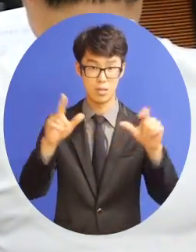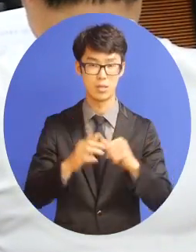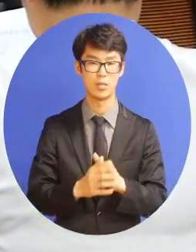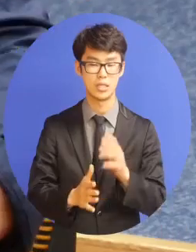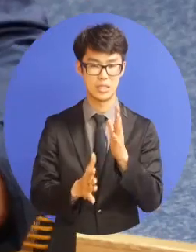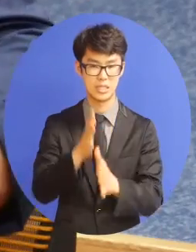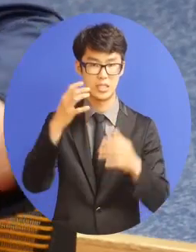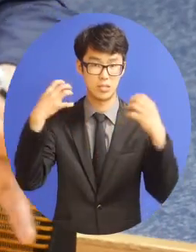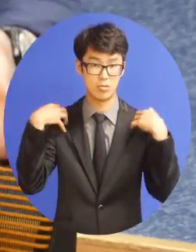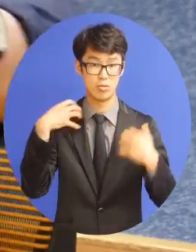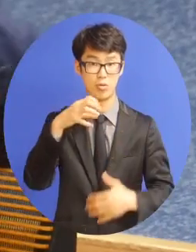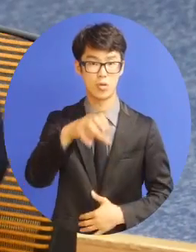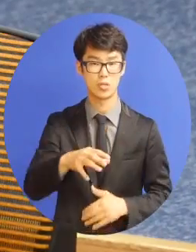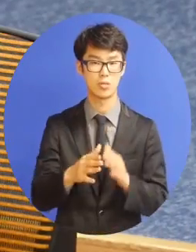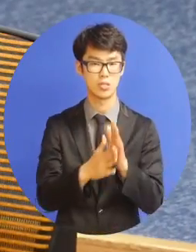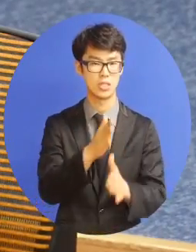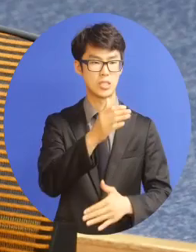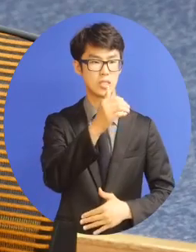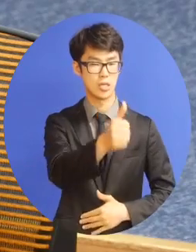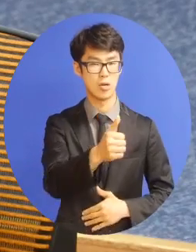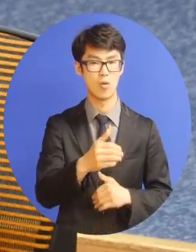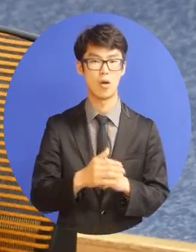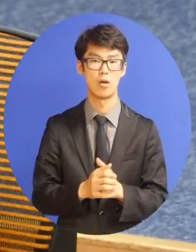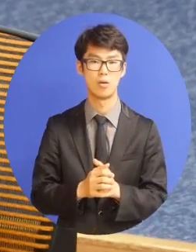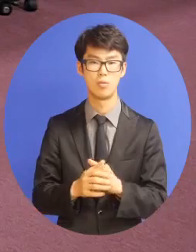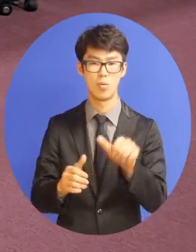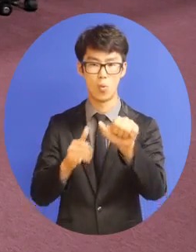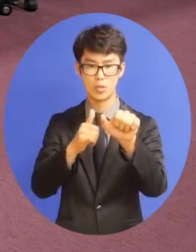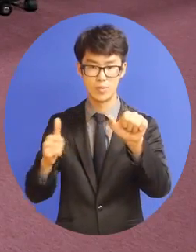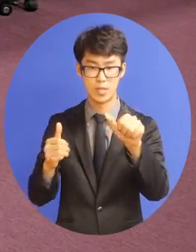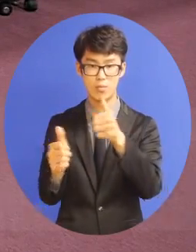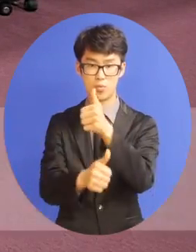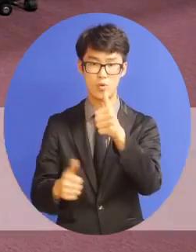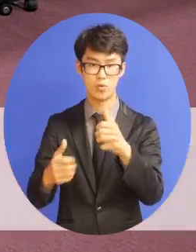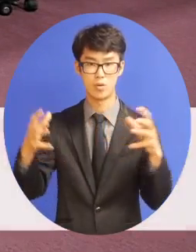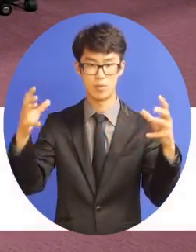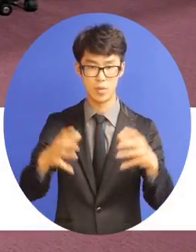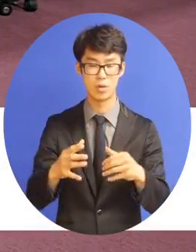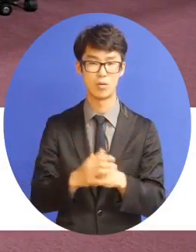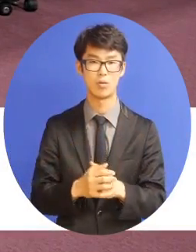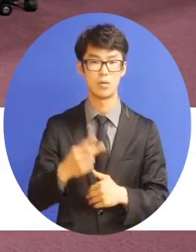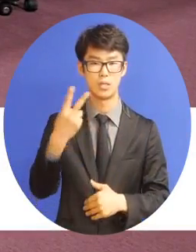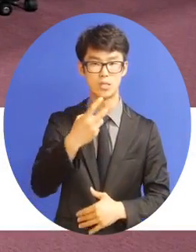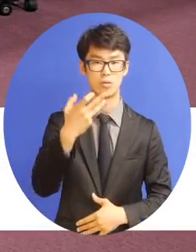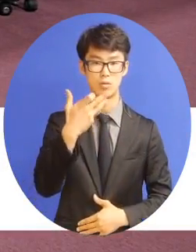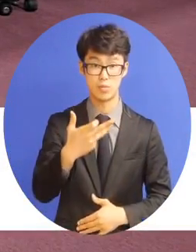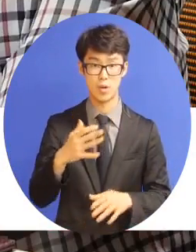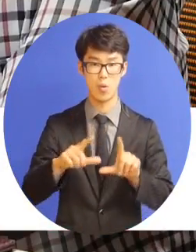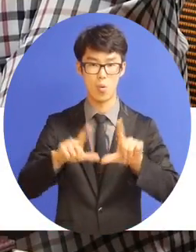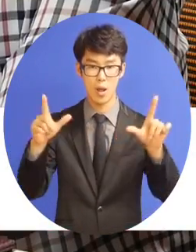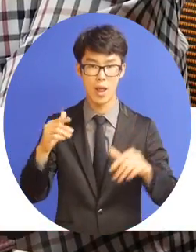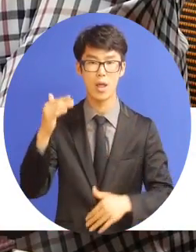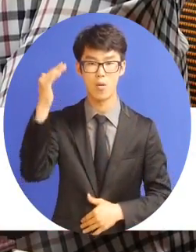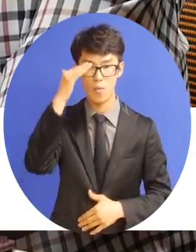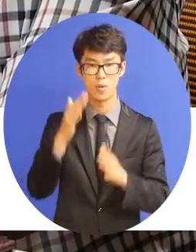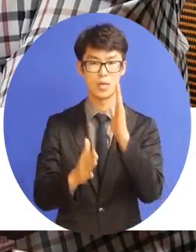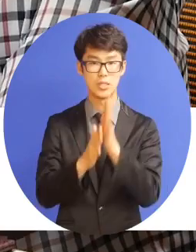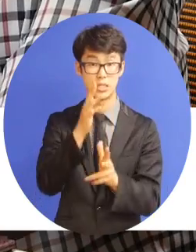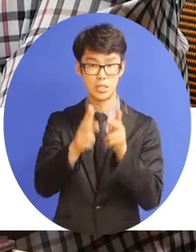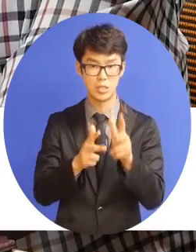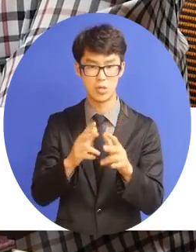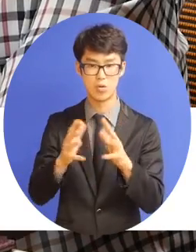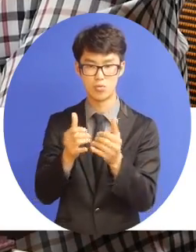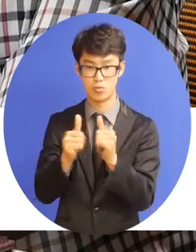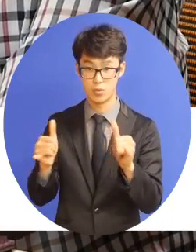대회의실에서 옷이 더 공주 시장을 비롯한 50여명의 위원들이 모여 2018 올해 관광도시 사업 지역